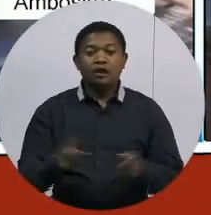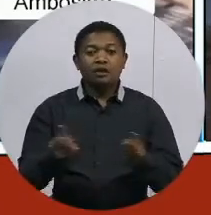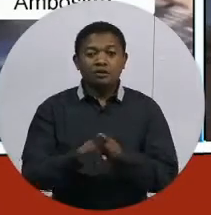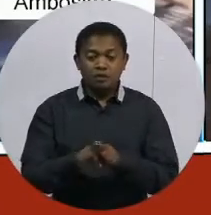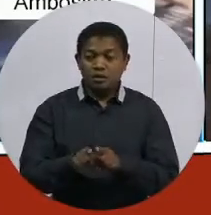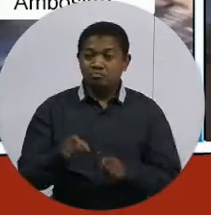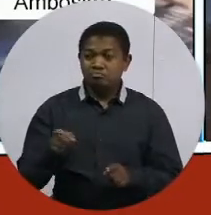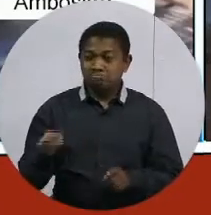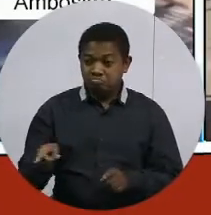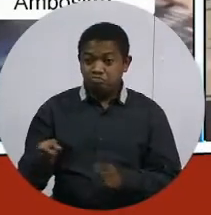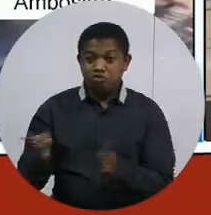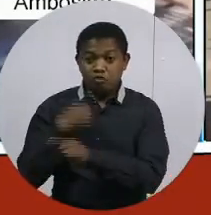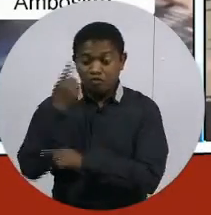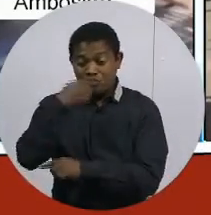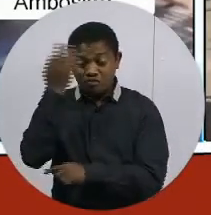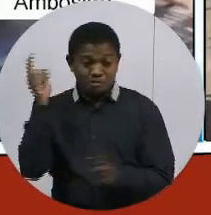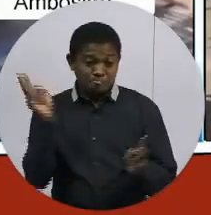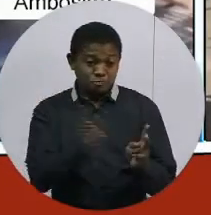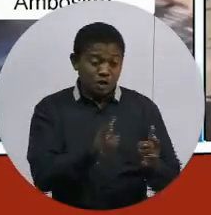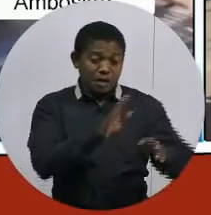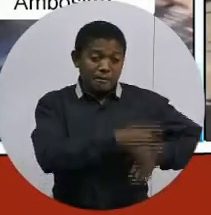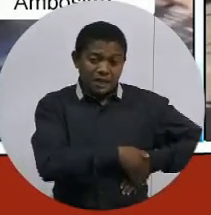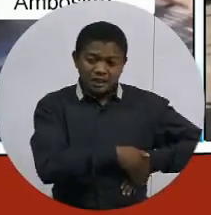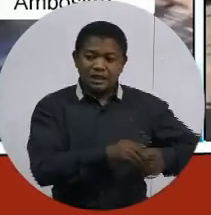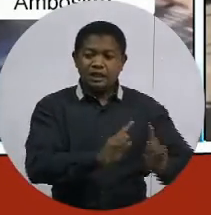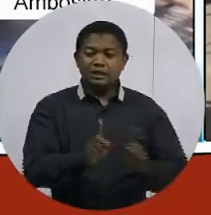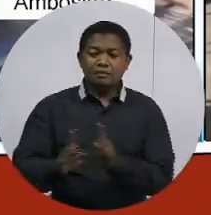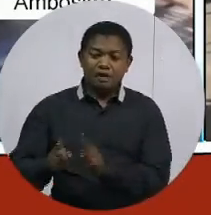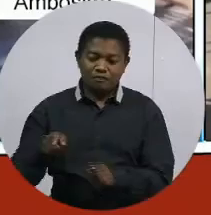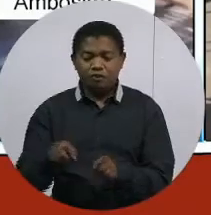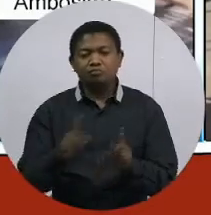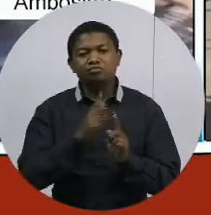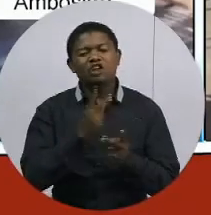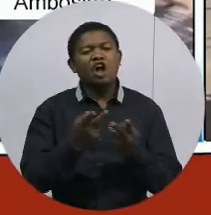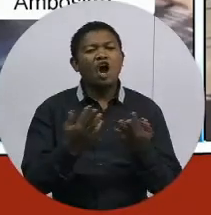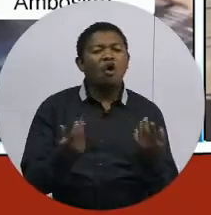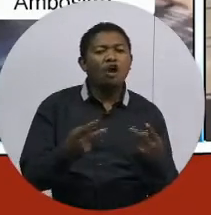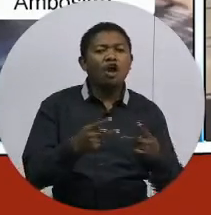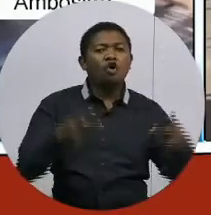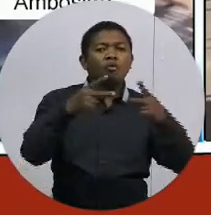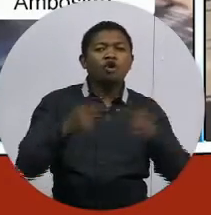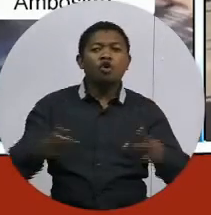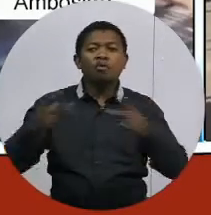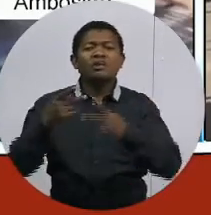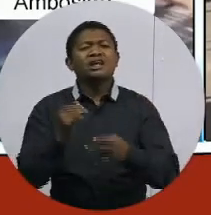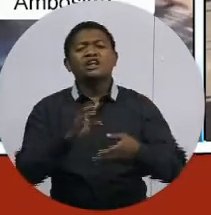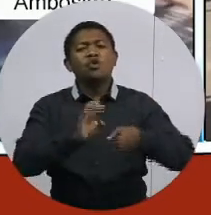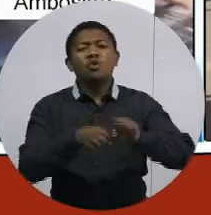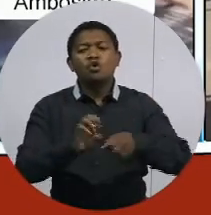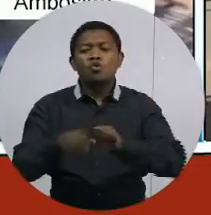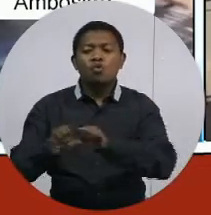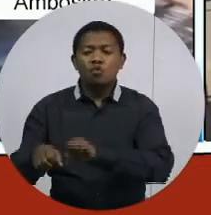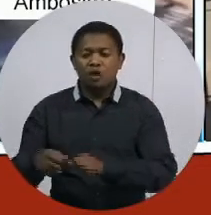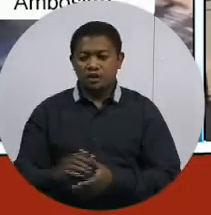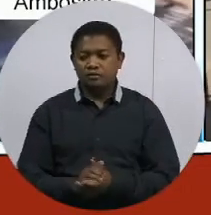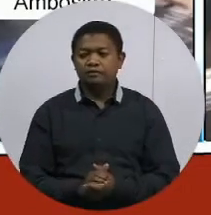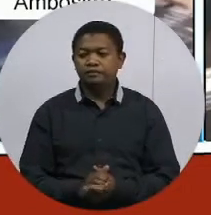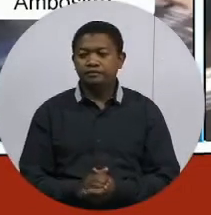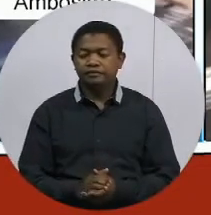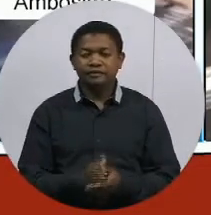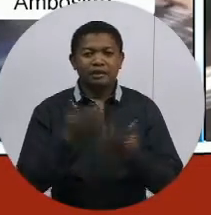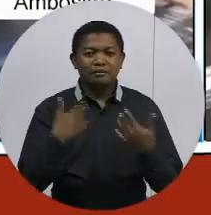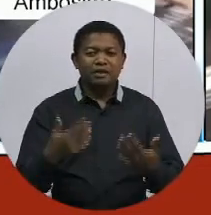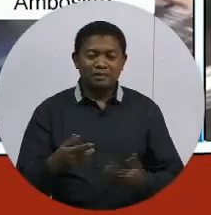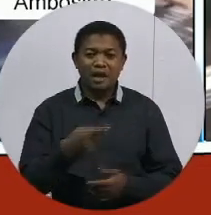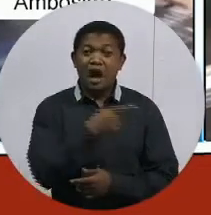tanàna maromaro ny tenany nijerena ny zava-misy eny amin'ny kommunina tsirairay. Maro dia maro ny vokatry ny tatsa